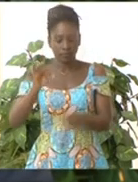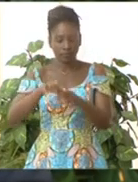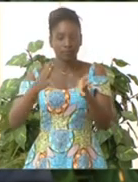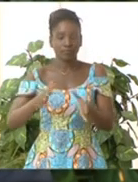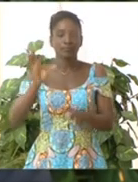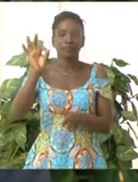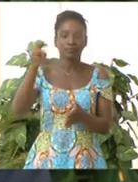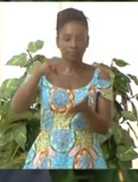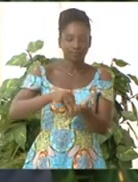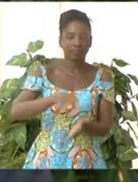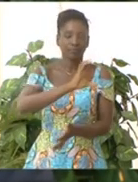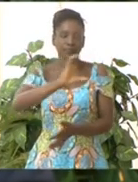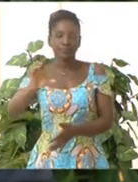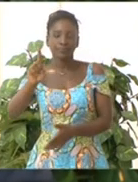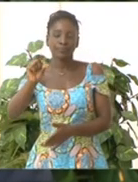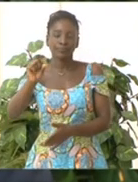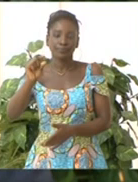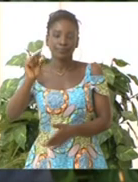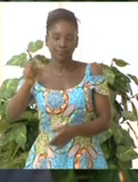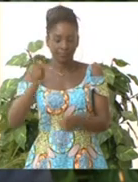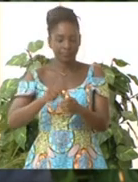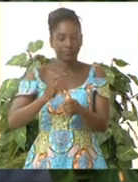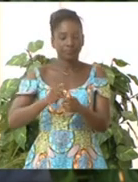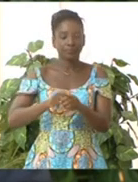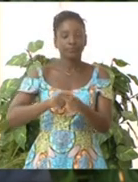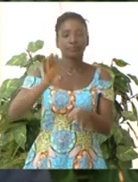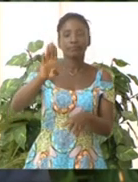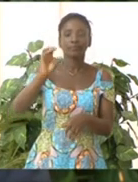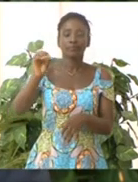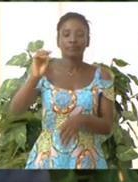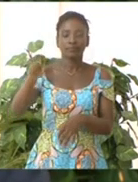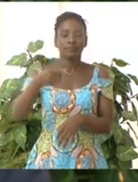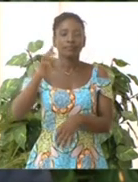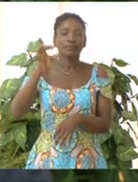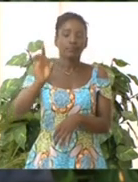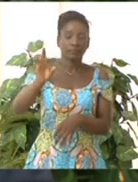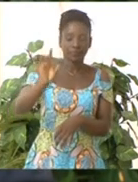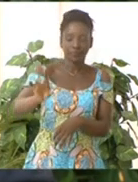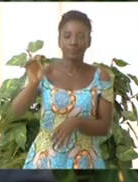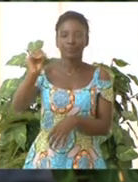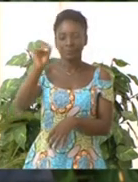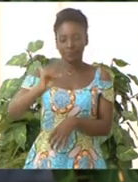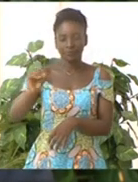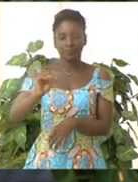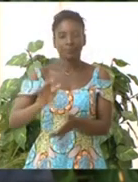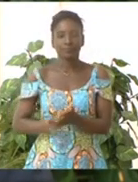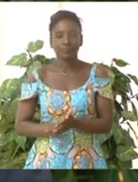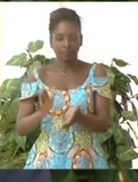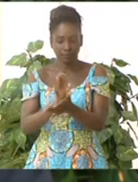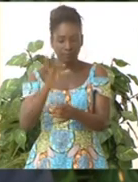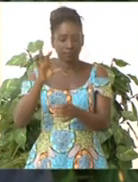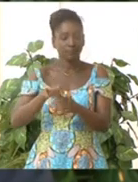9520 taux de participation 40,88 pour cent bulletins